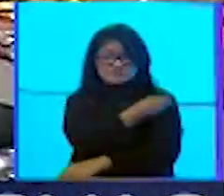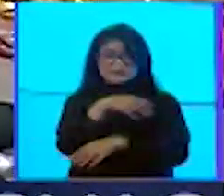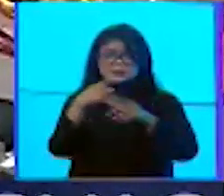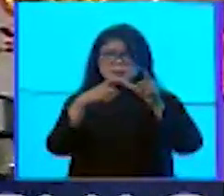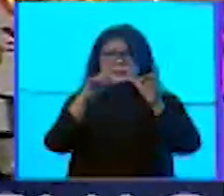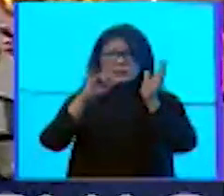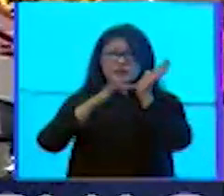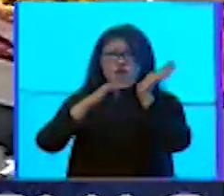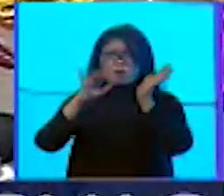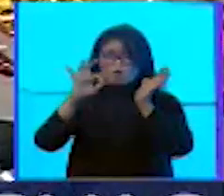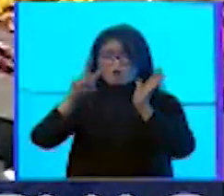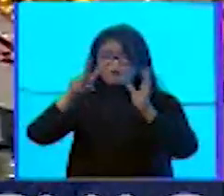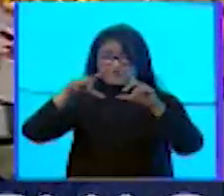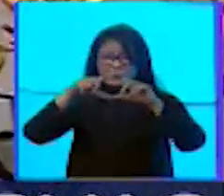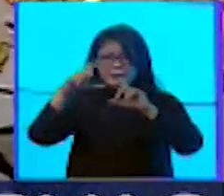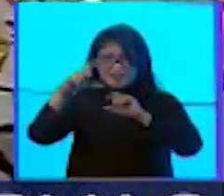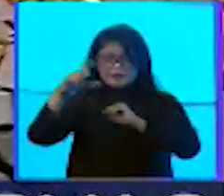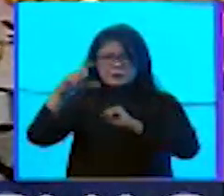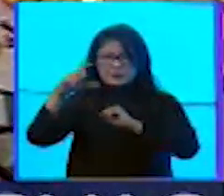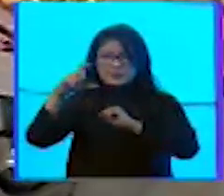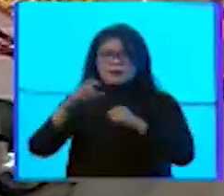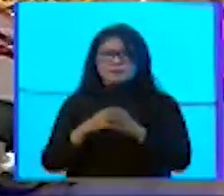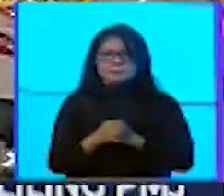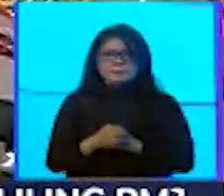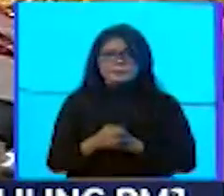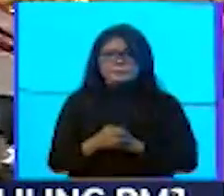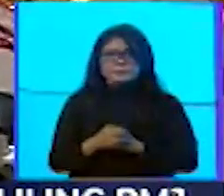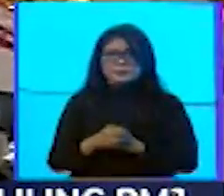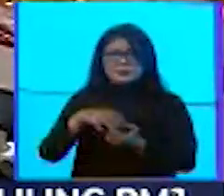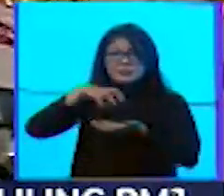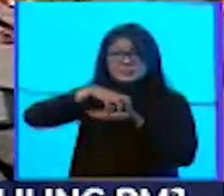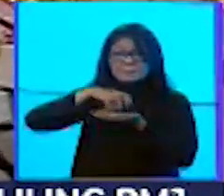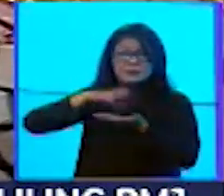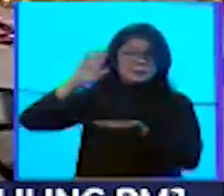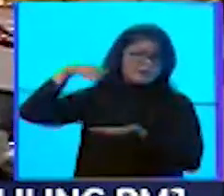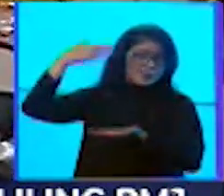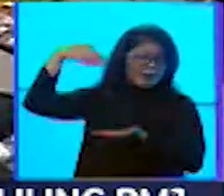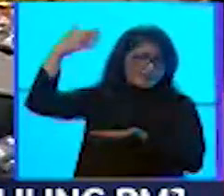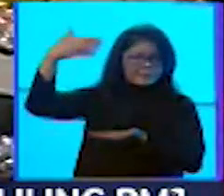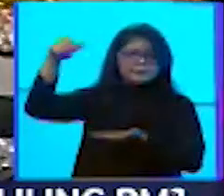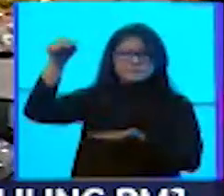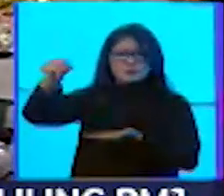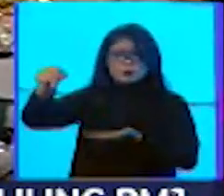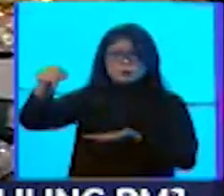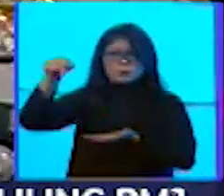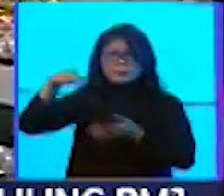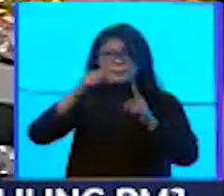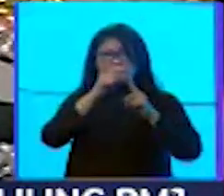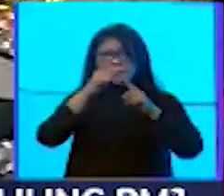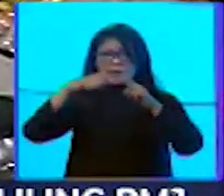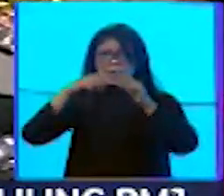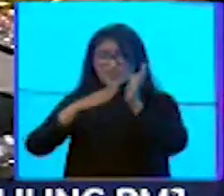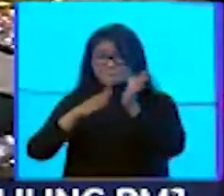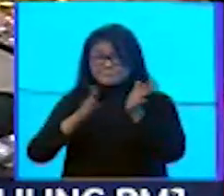Direktorat Lalu Lintas Polda Metro Jaya nanti akan tiap malam seiring dengan kegiatan pembatasan mobilitas